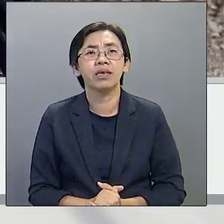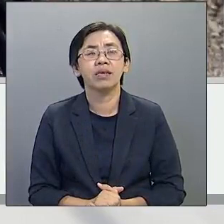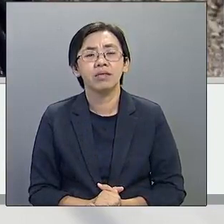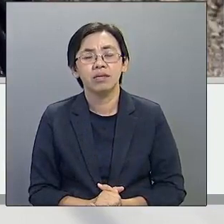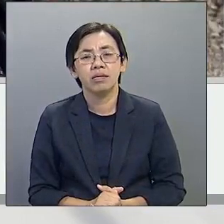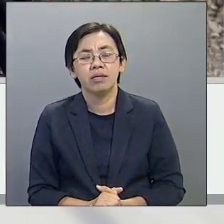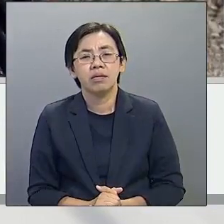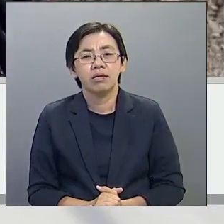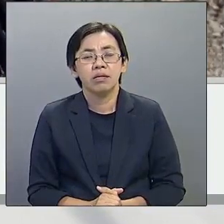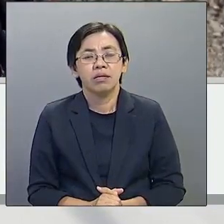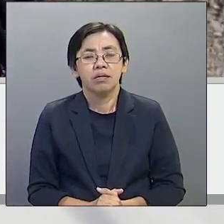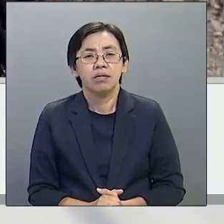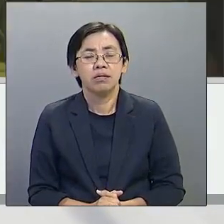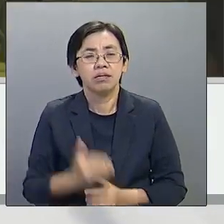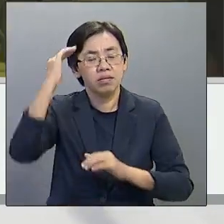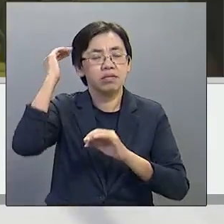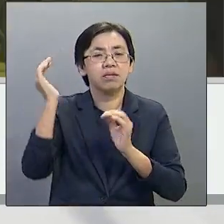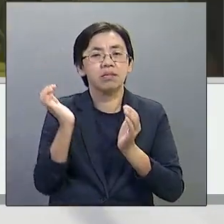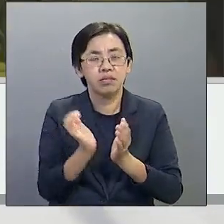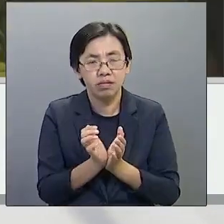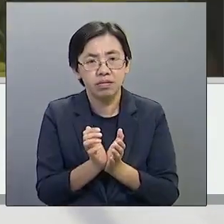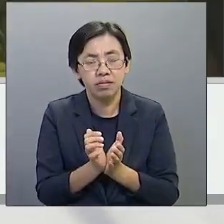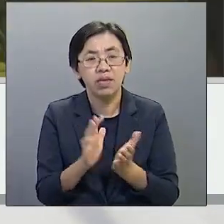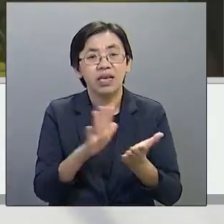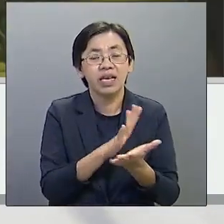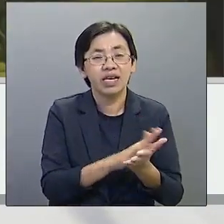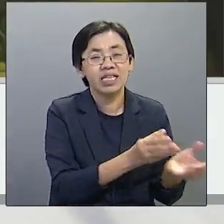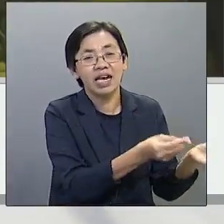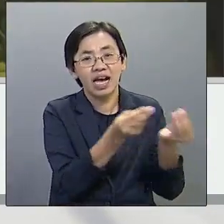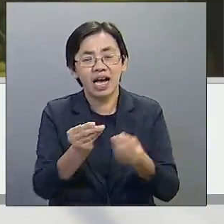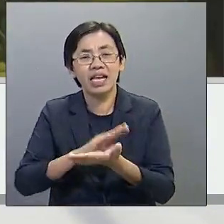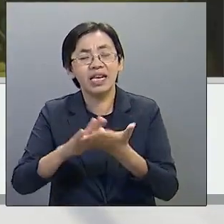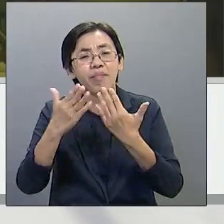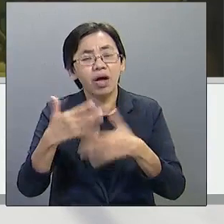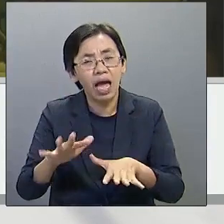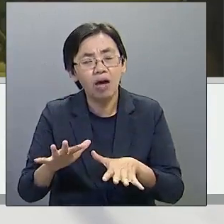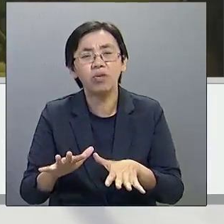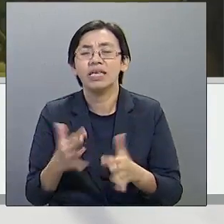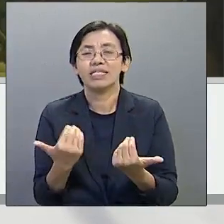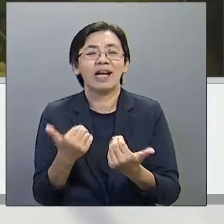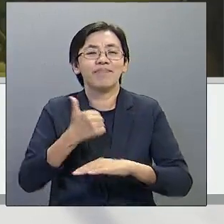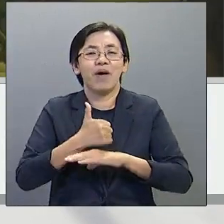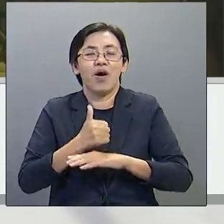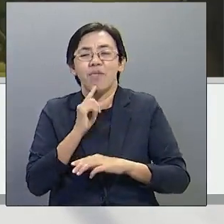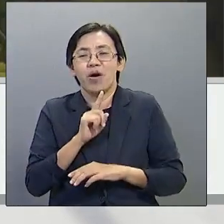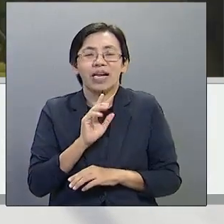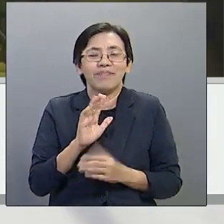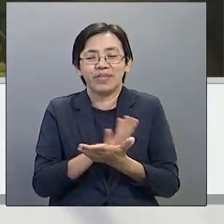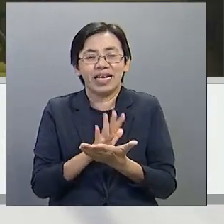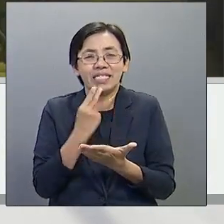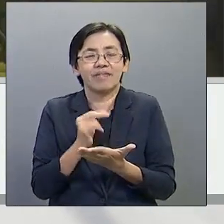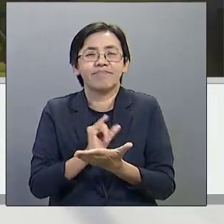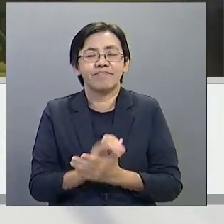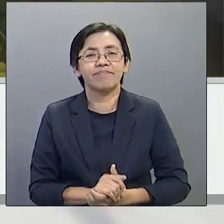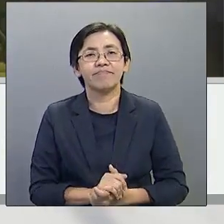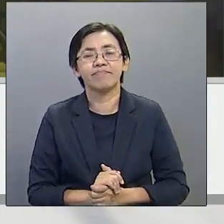ออกมาว่าพนักงานสอบสวนในคดีได้รับรายงานฉบับอย่างเป็นทางการไปแล้วก็ตามค่ะส่วนบุคคลที่ถูก